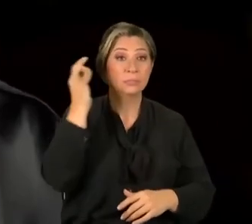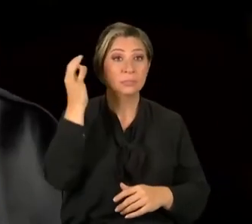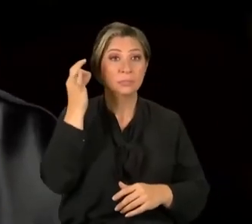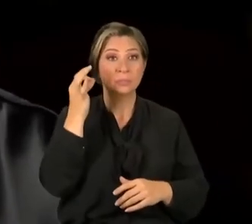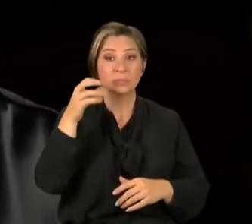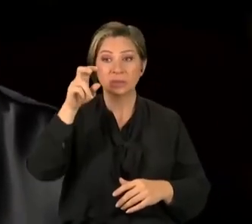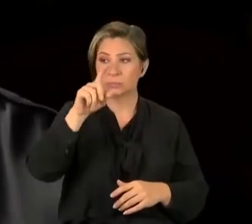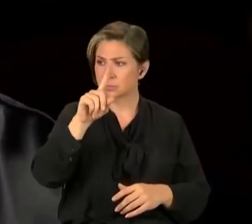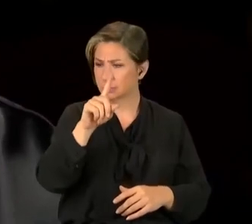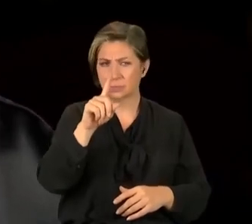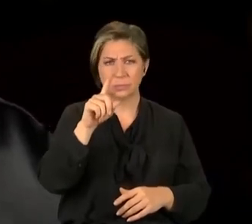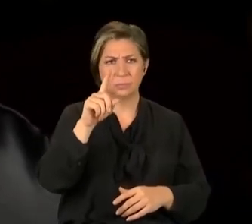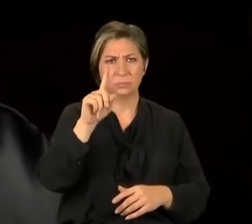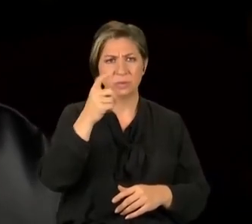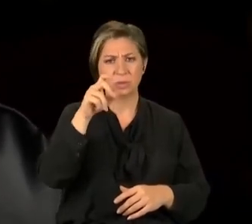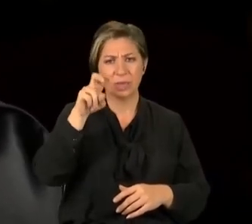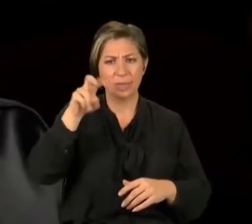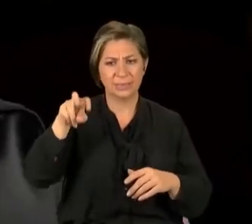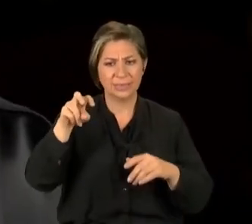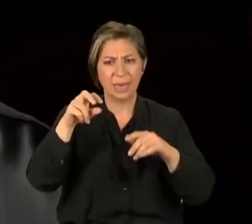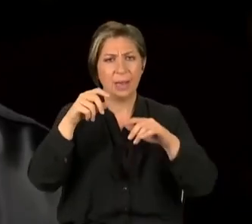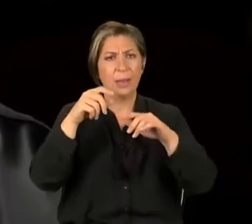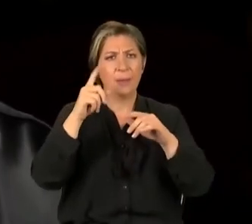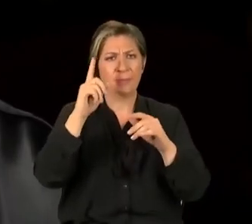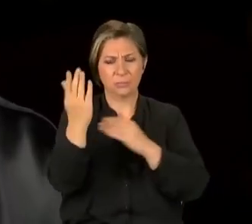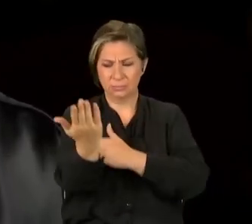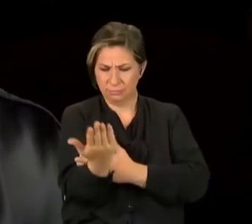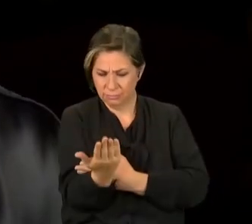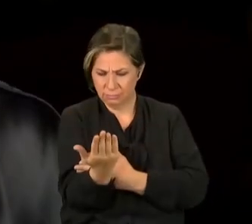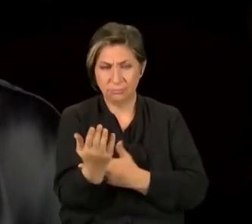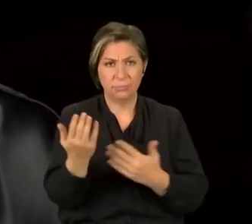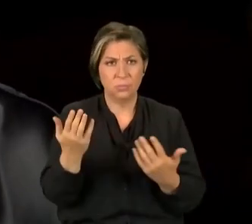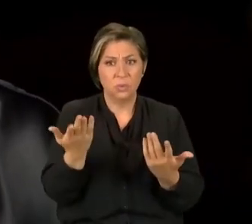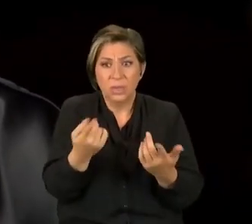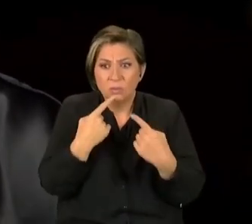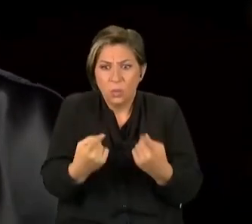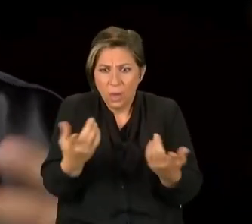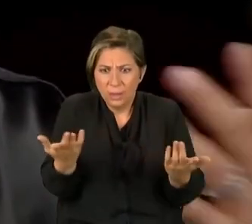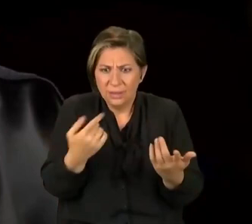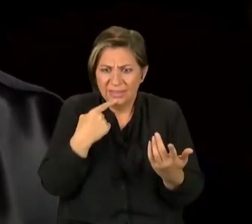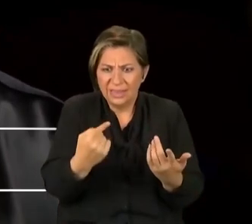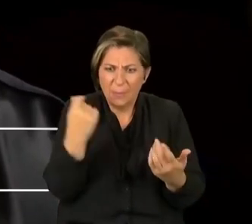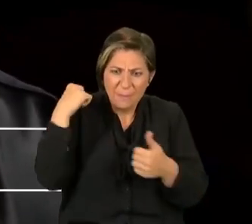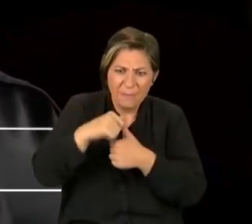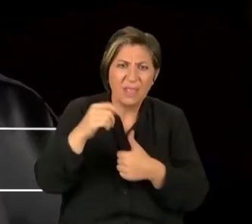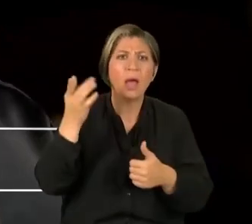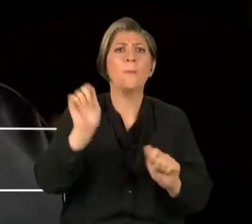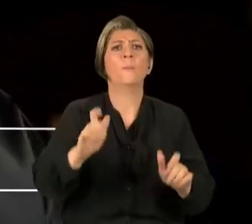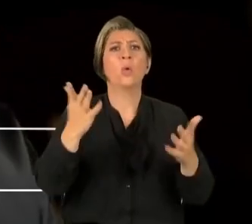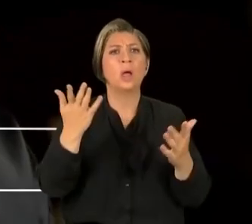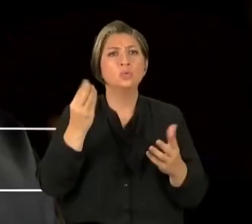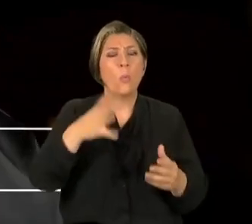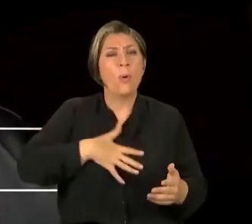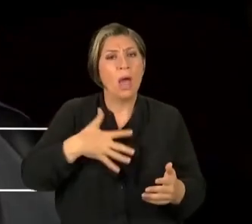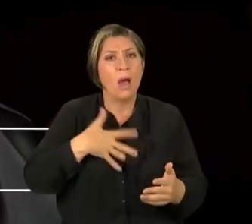İşte 88 hani Run DMC geldi böyle önüme. Dedim ne diyorlar? Hiç dediklerini bir daha tekrar da etmiyorlar diye